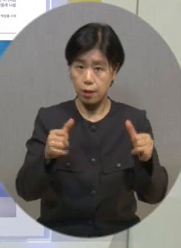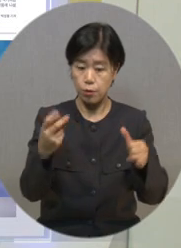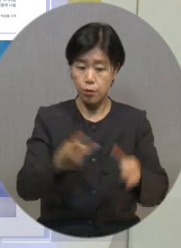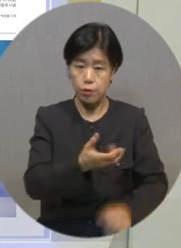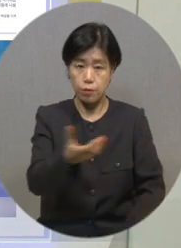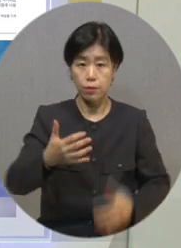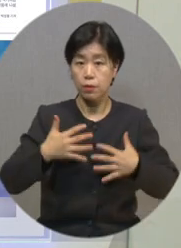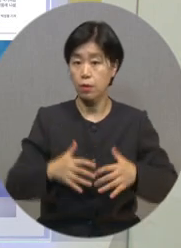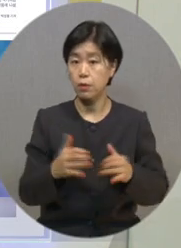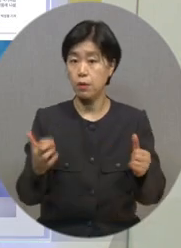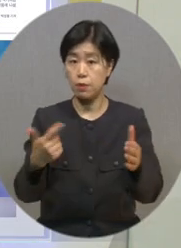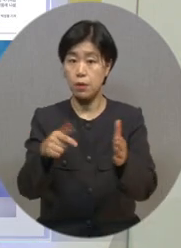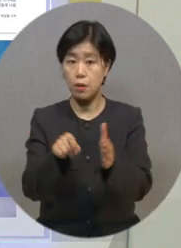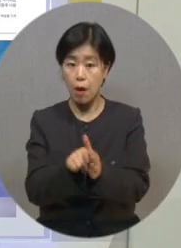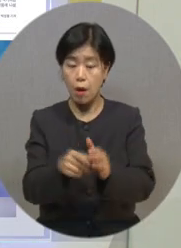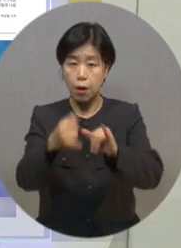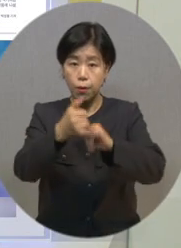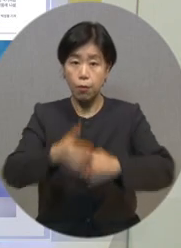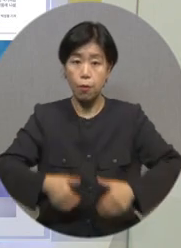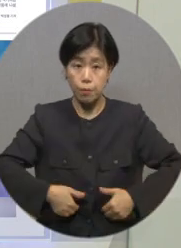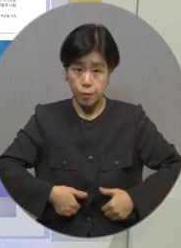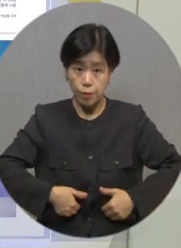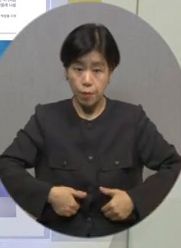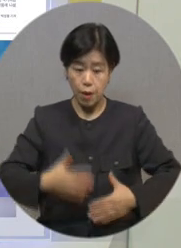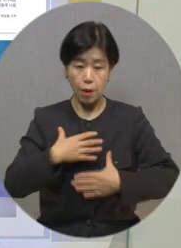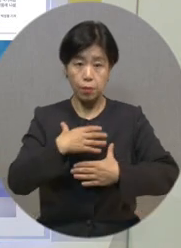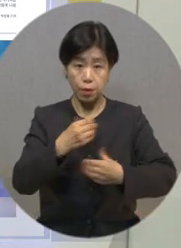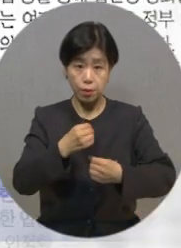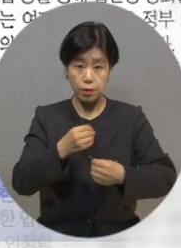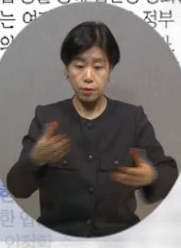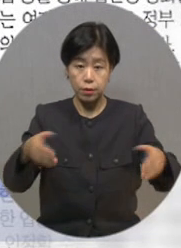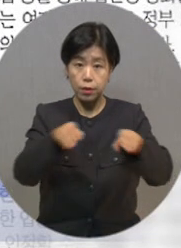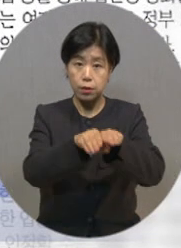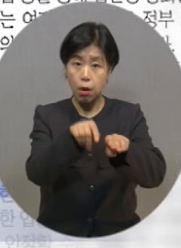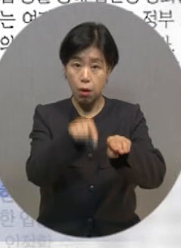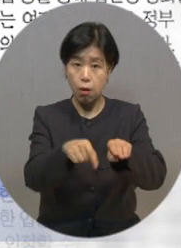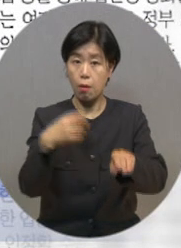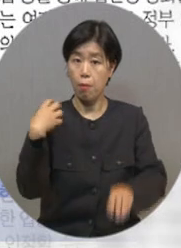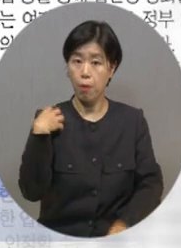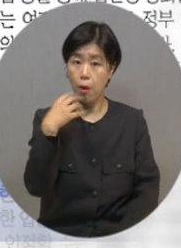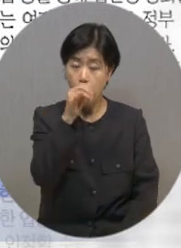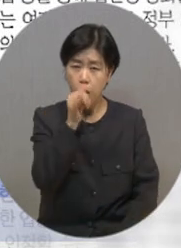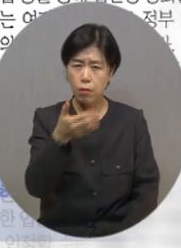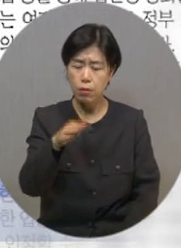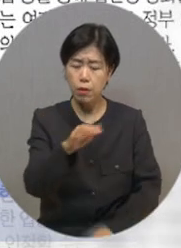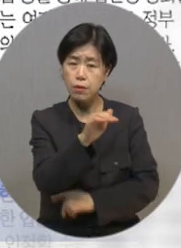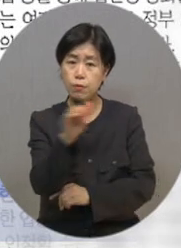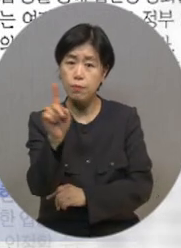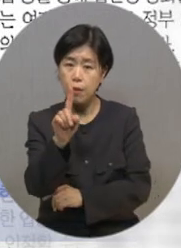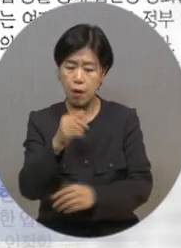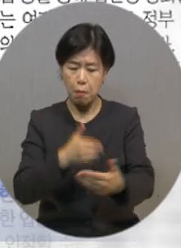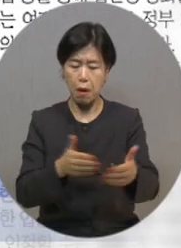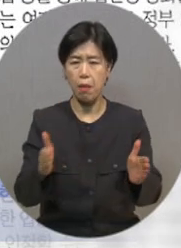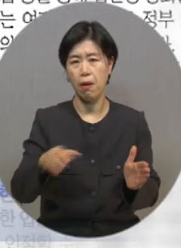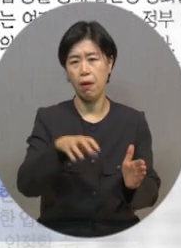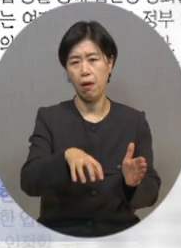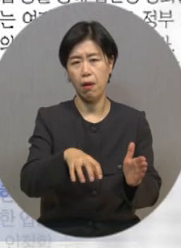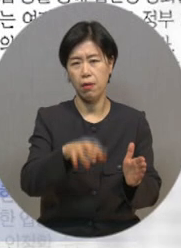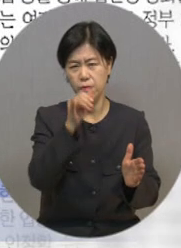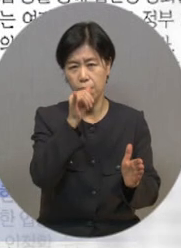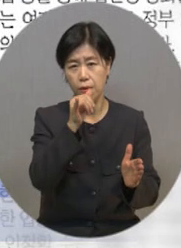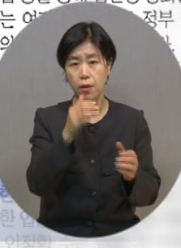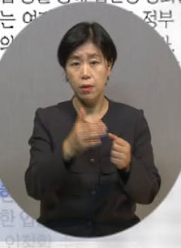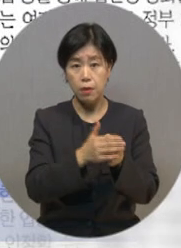약자를 위해 당연히 설치돼야 하는이 편의 시설 의무가 바닥 면적 기준으로 돼 있다 보니